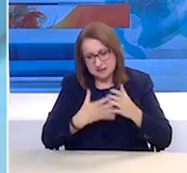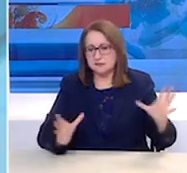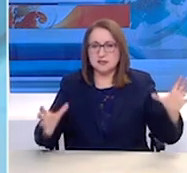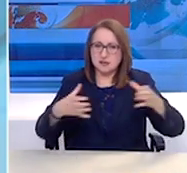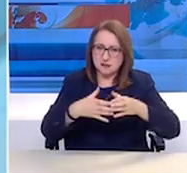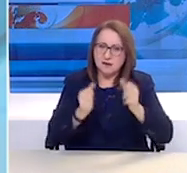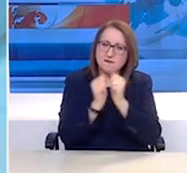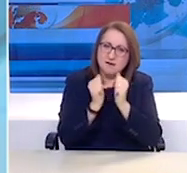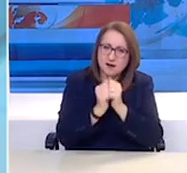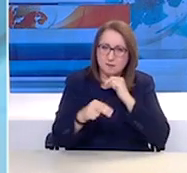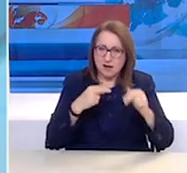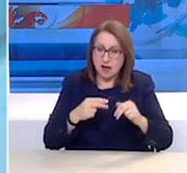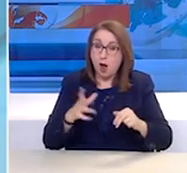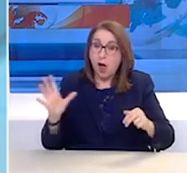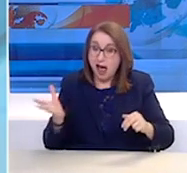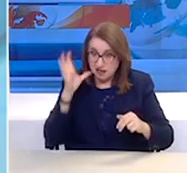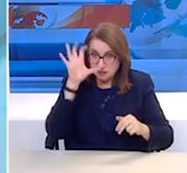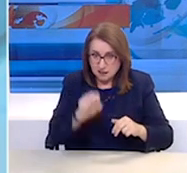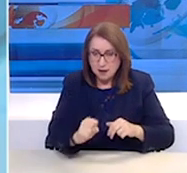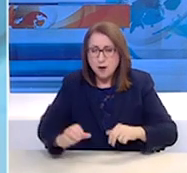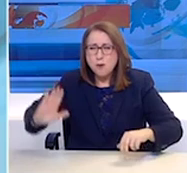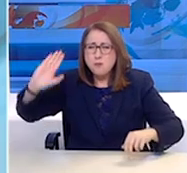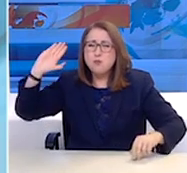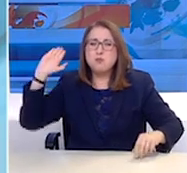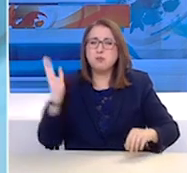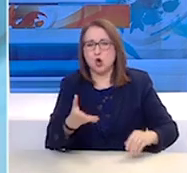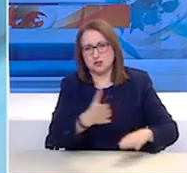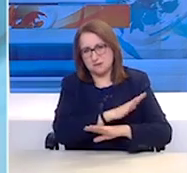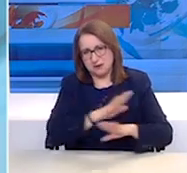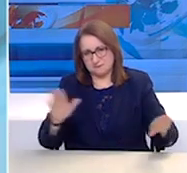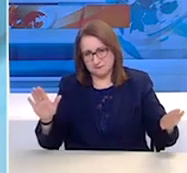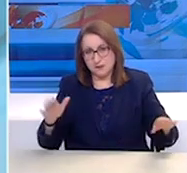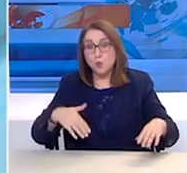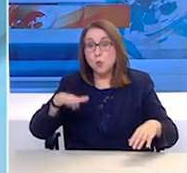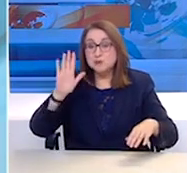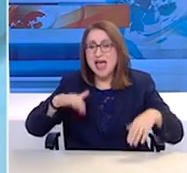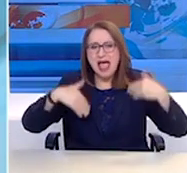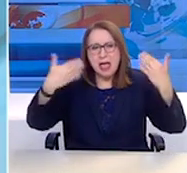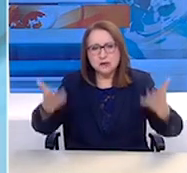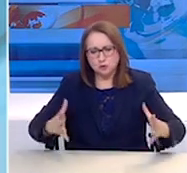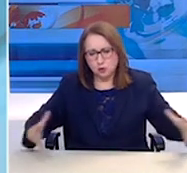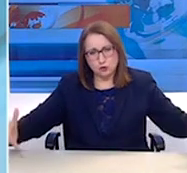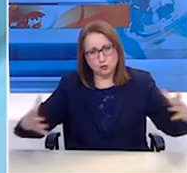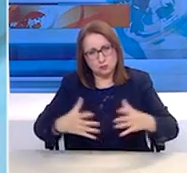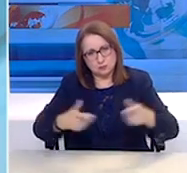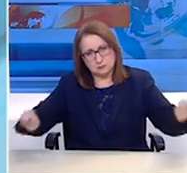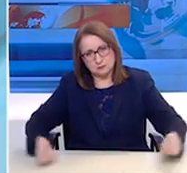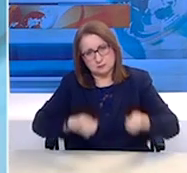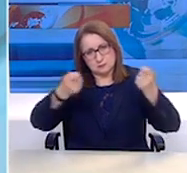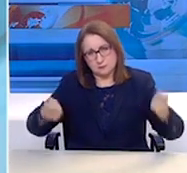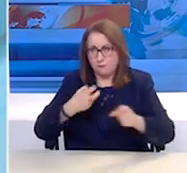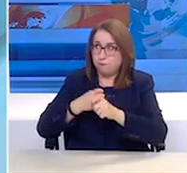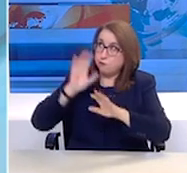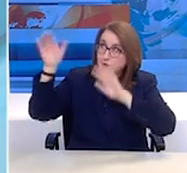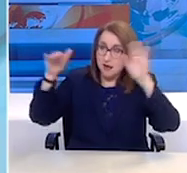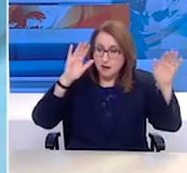ας μην έχει κανείς αμφιβολία ότι θα επιβληθούν τα προβλεπόμενα πρόστιμα, όπως και τα πρόστιμα για τις υπαίθριες κεντρώσεις. Ρωτούν συνεχώς κάποιοι αν θα στείλουμε την